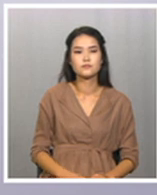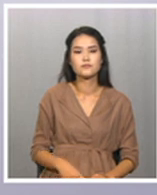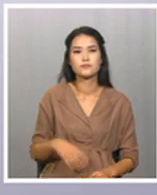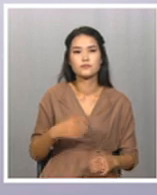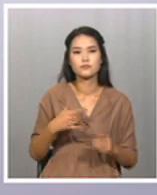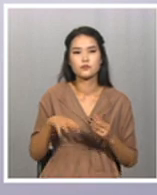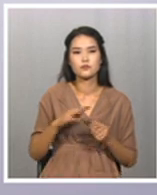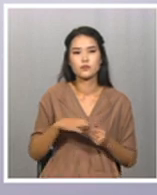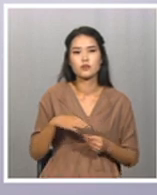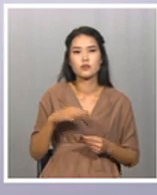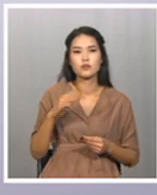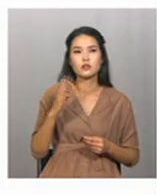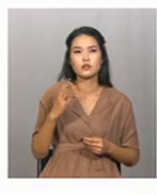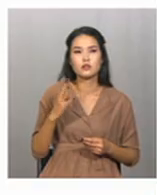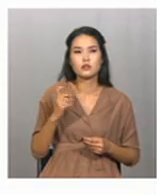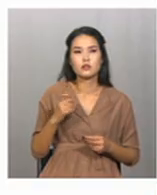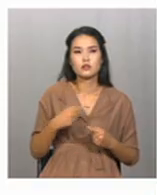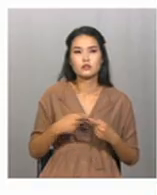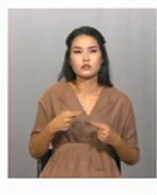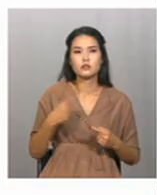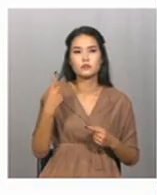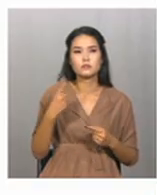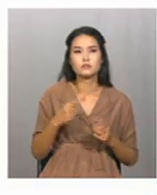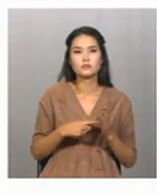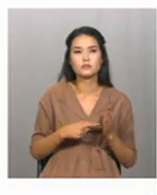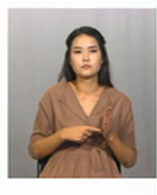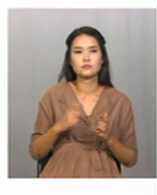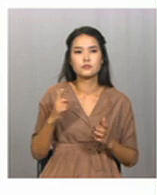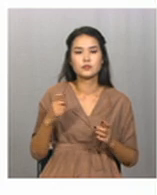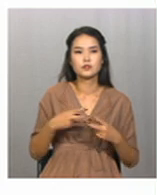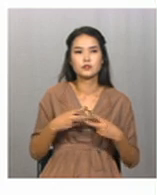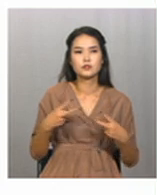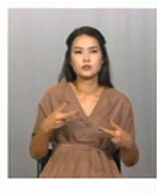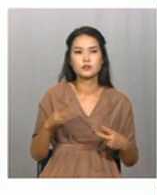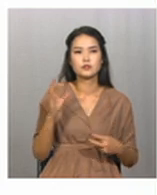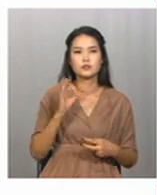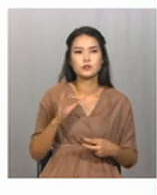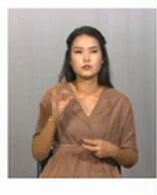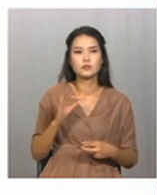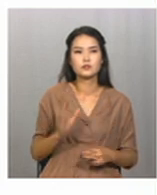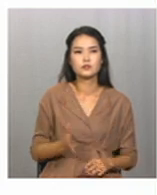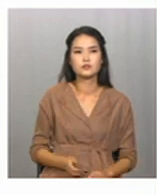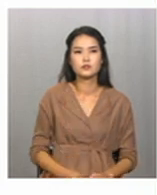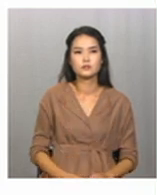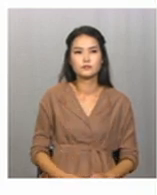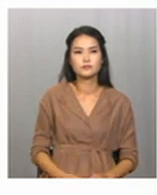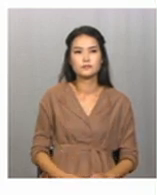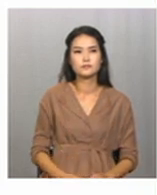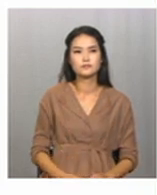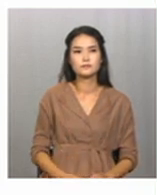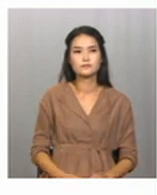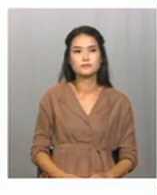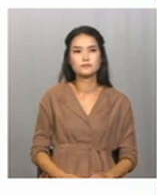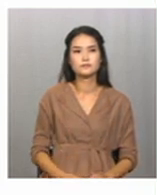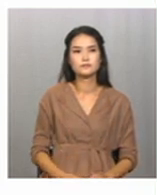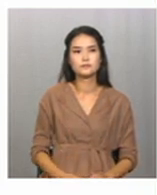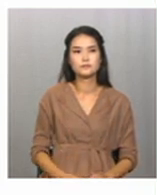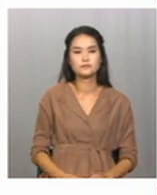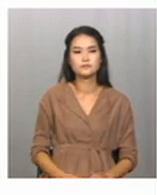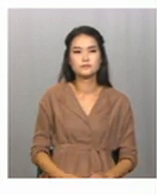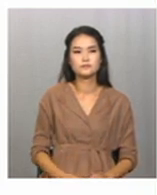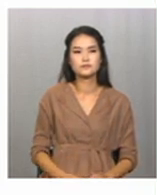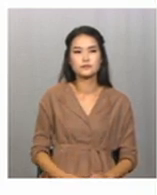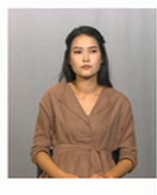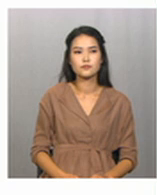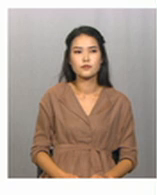Табылған туындыны 0-ге теңестіреміз. 4x азайтылған 1 бөлінген x тең болады 0.